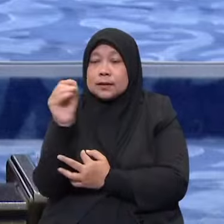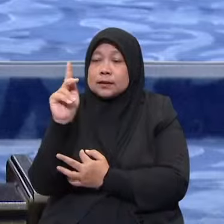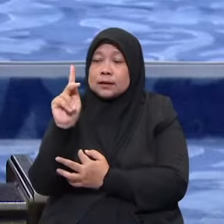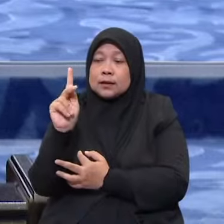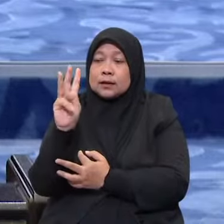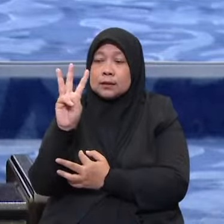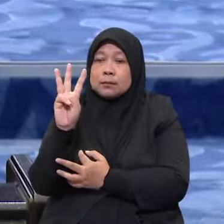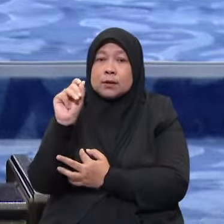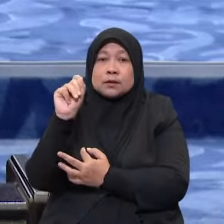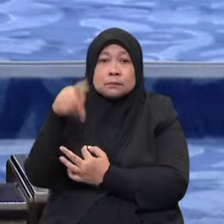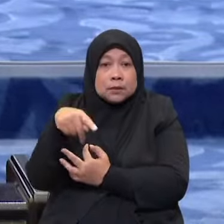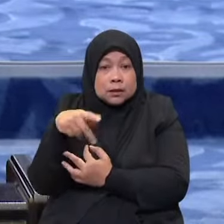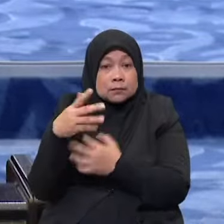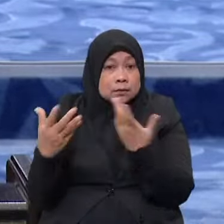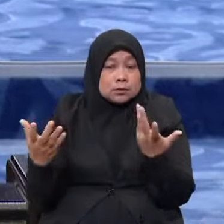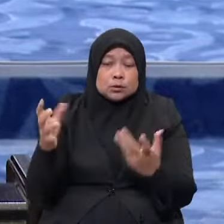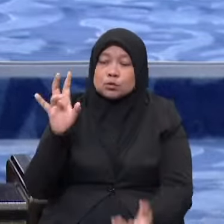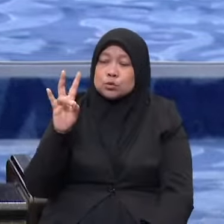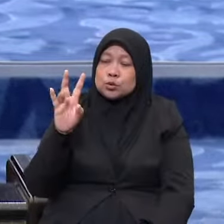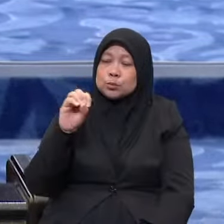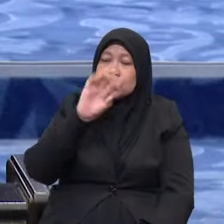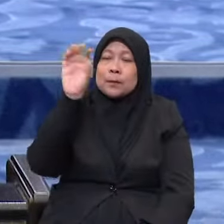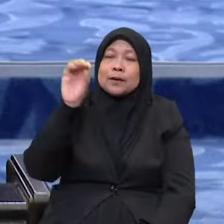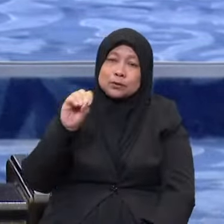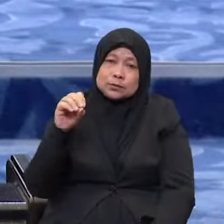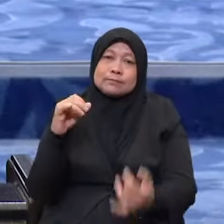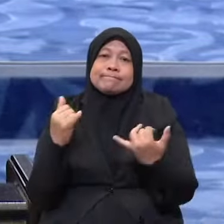KWSP menjadi 70%.